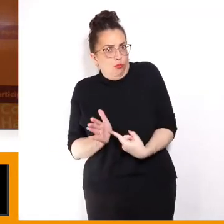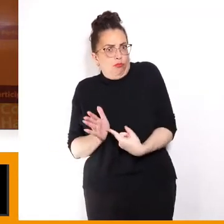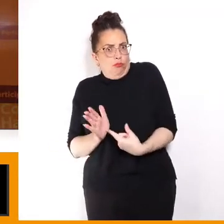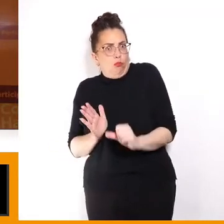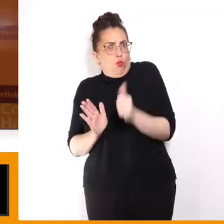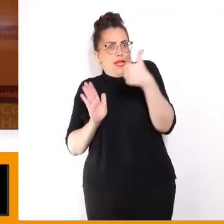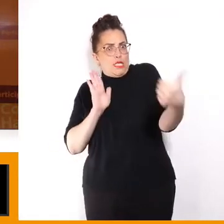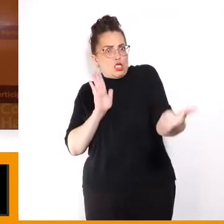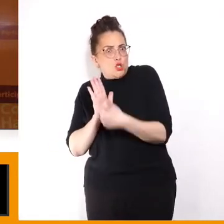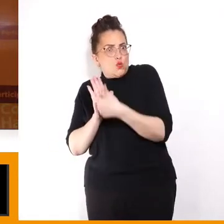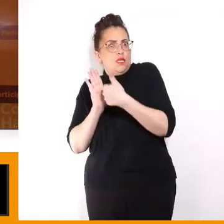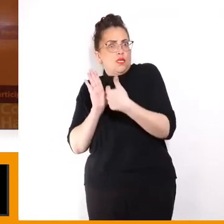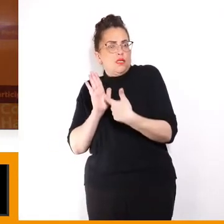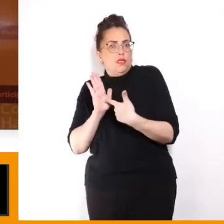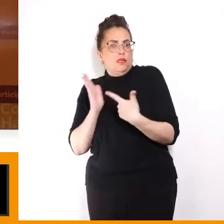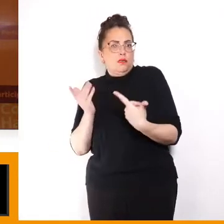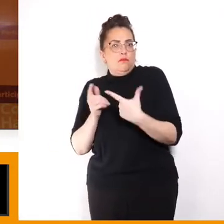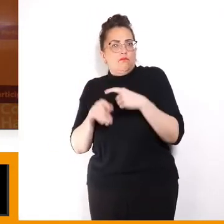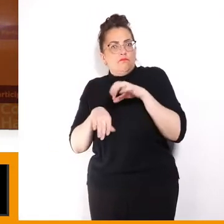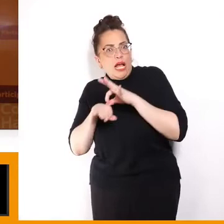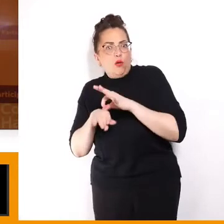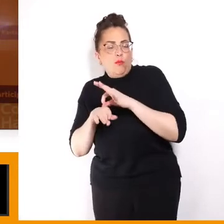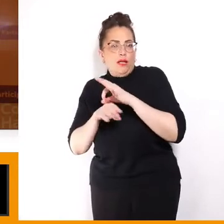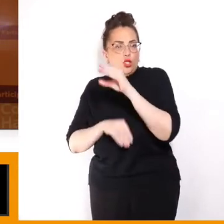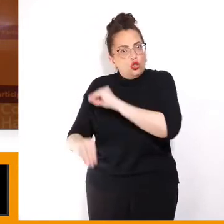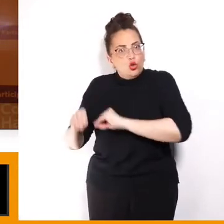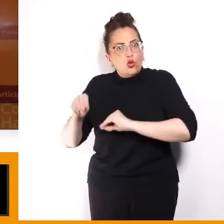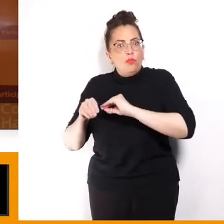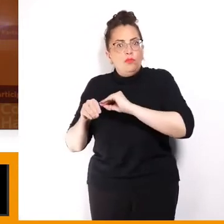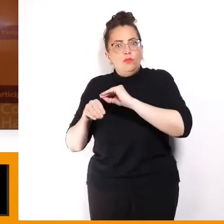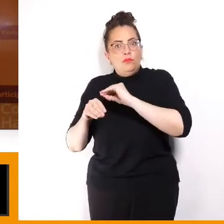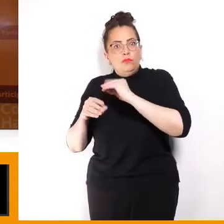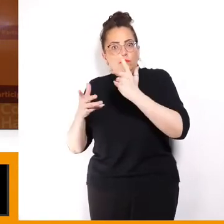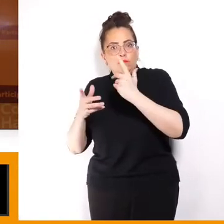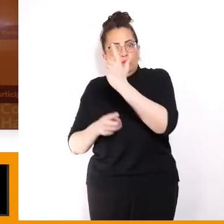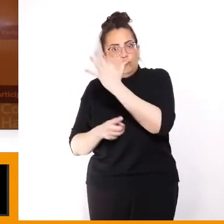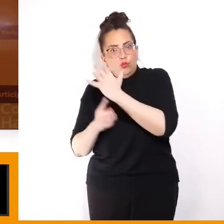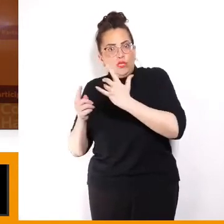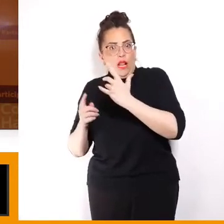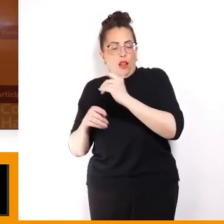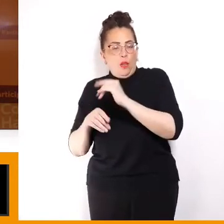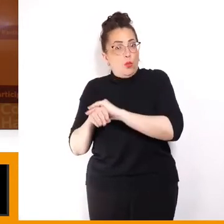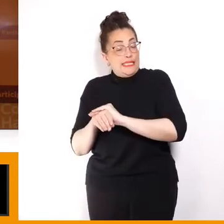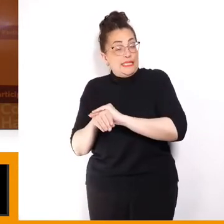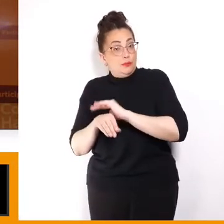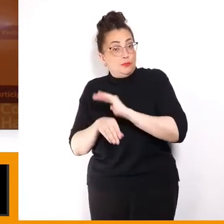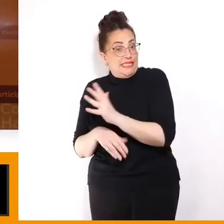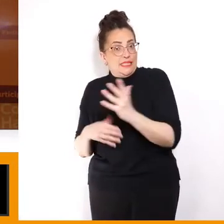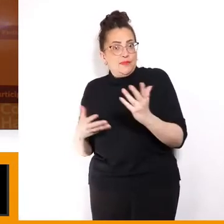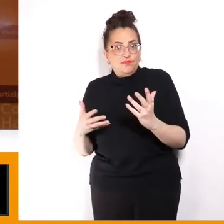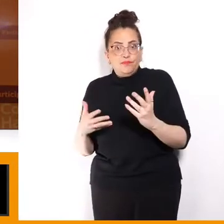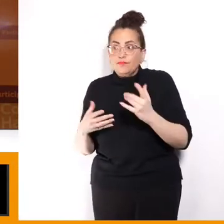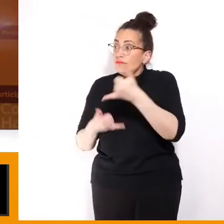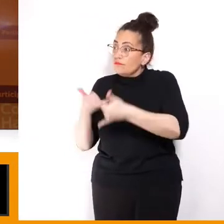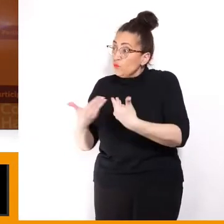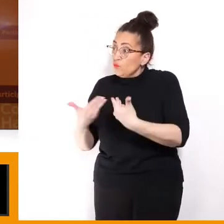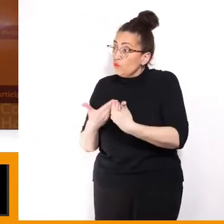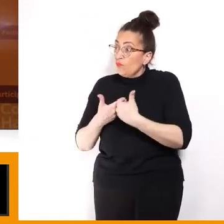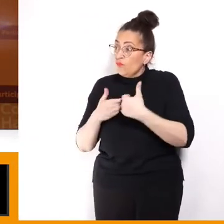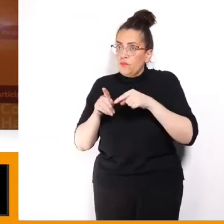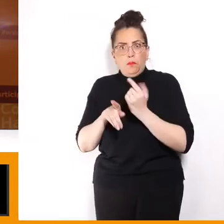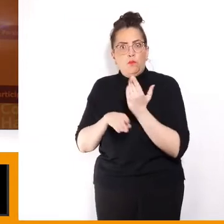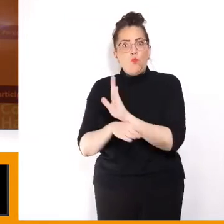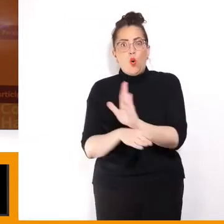et d'accompagnement et de prise en charge. Voilà. Donc ça veut dire qu'à un moment donné, lorsque Valérie Pécresse m'a demandé d'être un peu le porte-parole de ce sujet-là, c'est parce